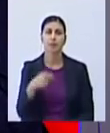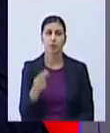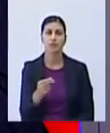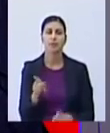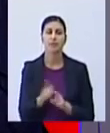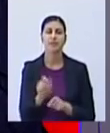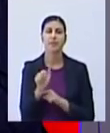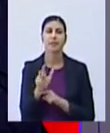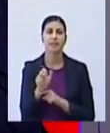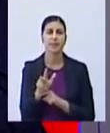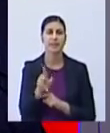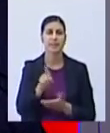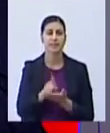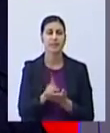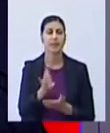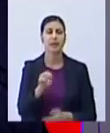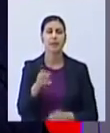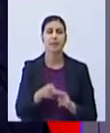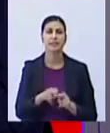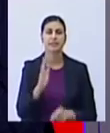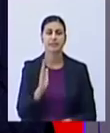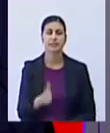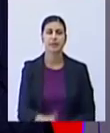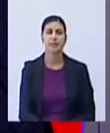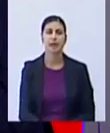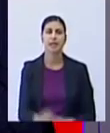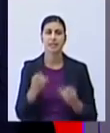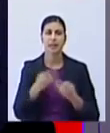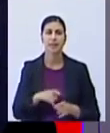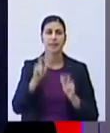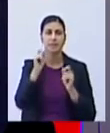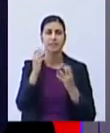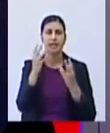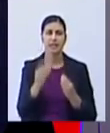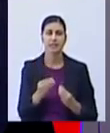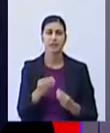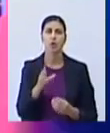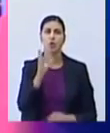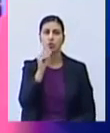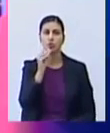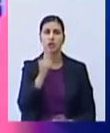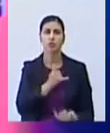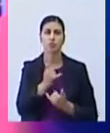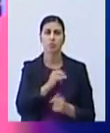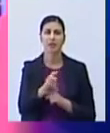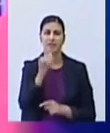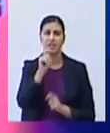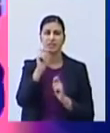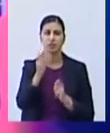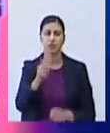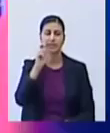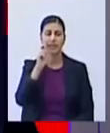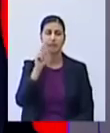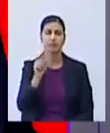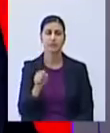ასევე მე-13 პენსია, ოღონდეს პენსია იქნება დაბადების დღეზე, რო იქ სტუმარი მოგივიდეს, საჩუქრად ექნება სახელმწიფოსგან